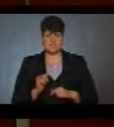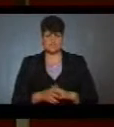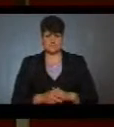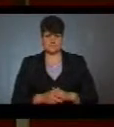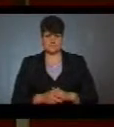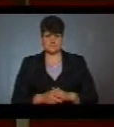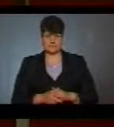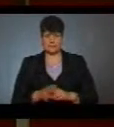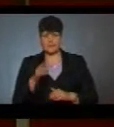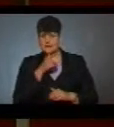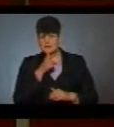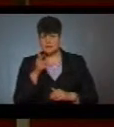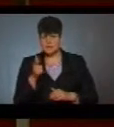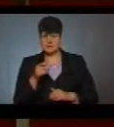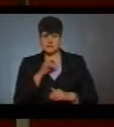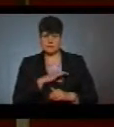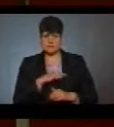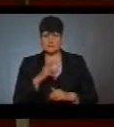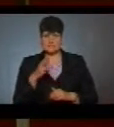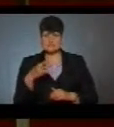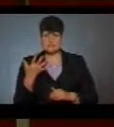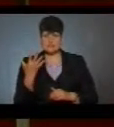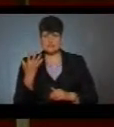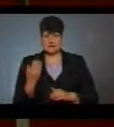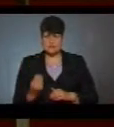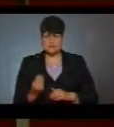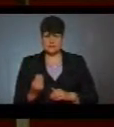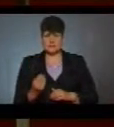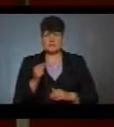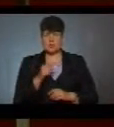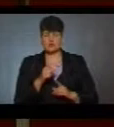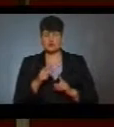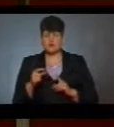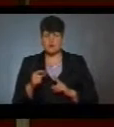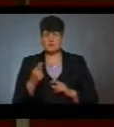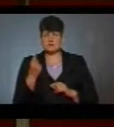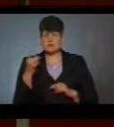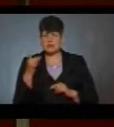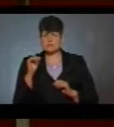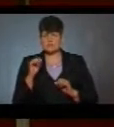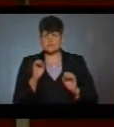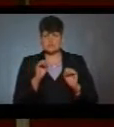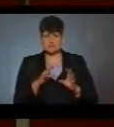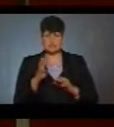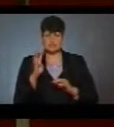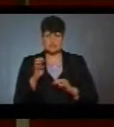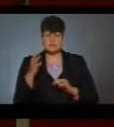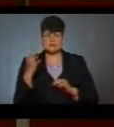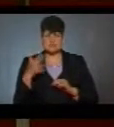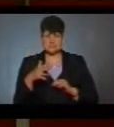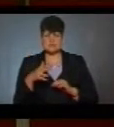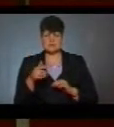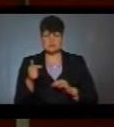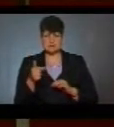Термін придатності донорської крові – 35 днів, розповів Петро Лучанко. За його словами, за один раз можна здати 450